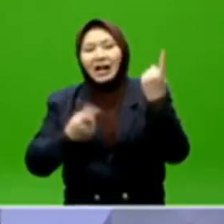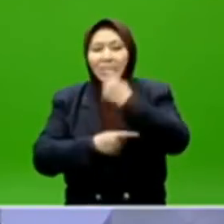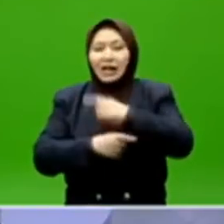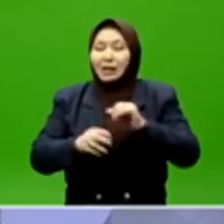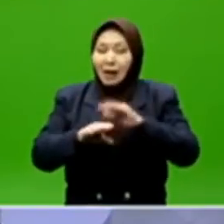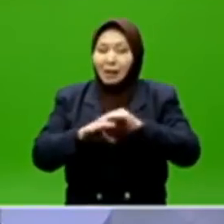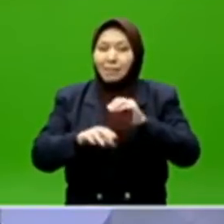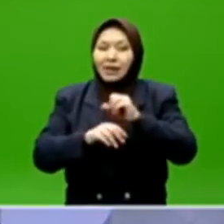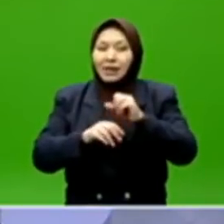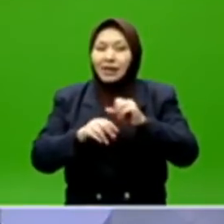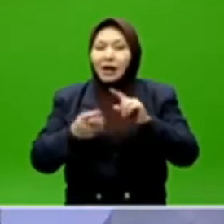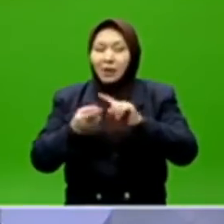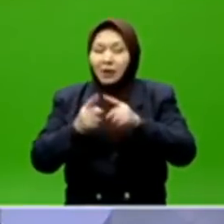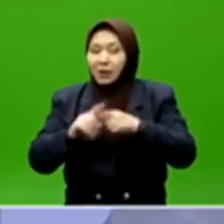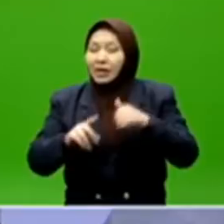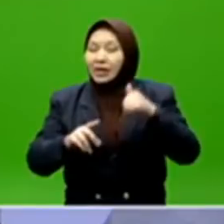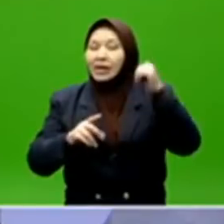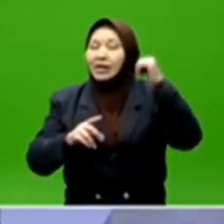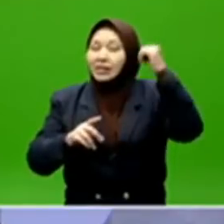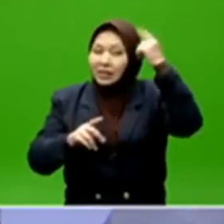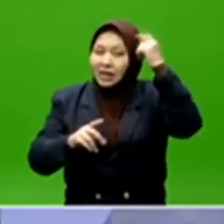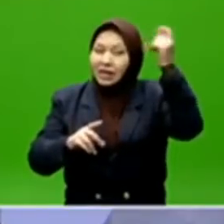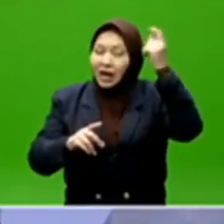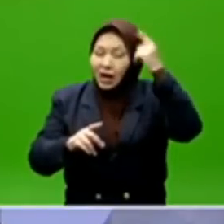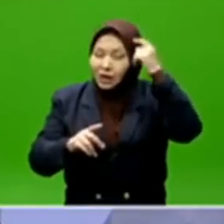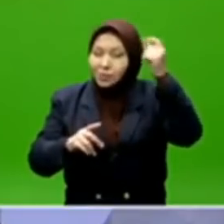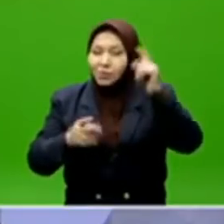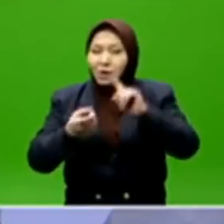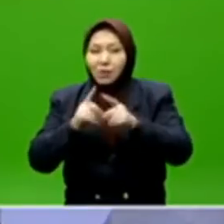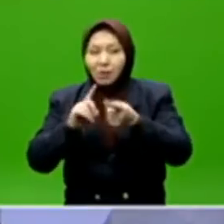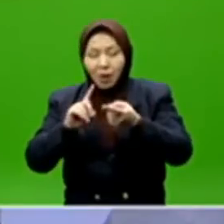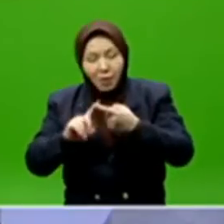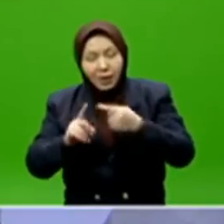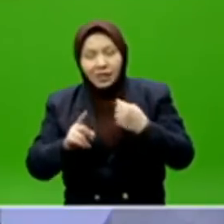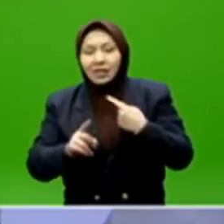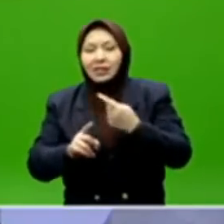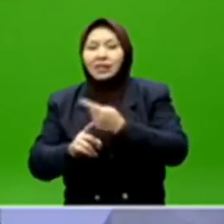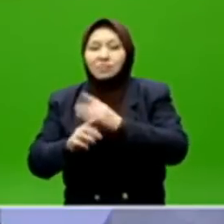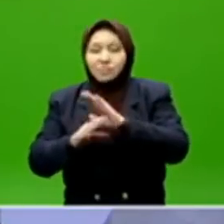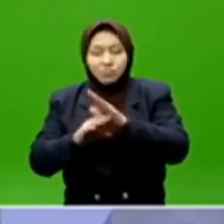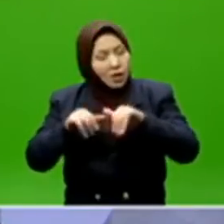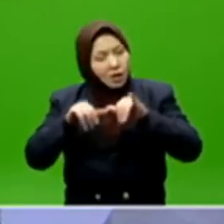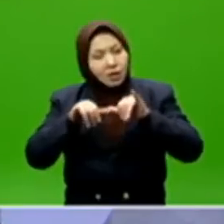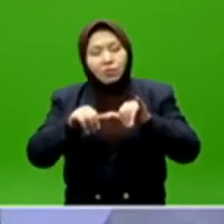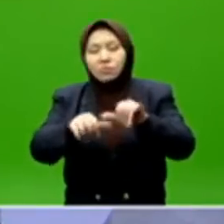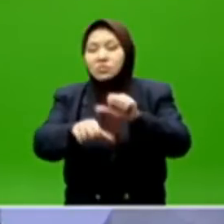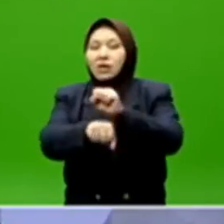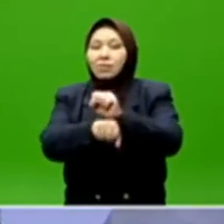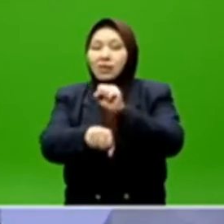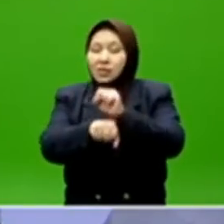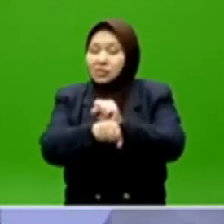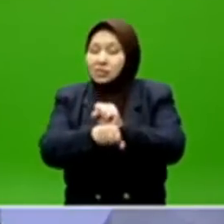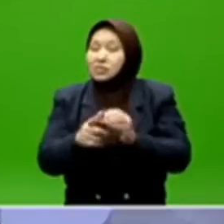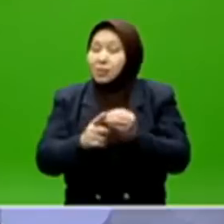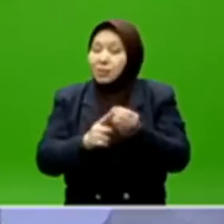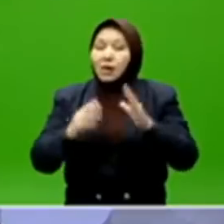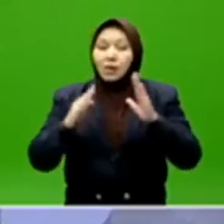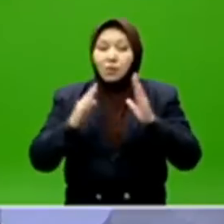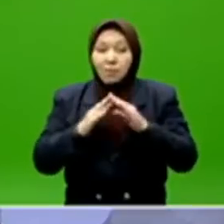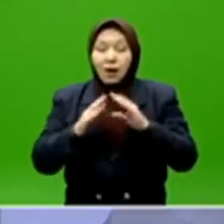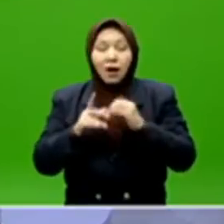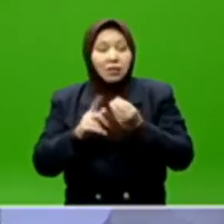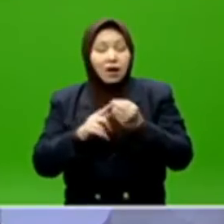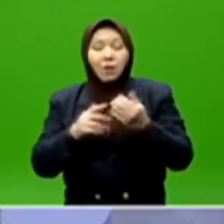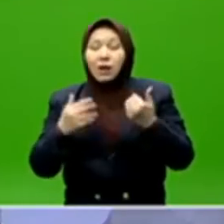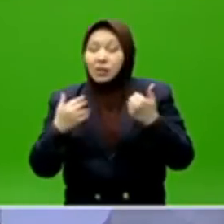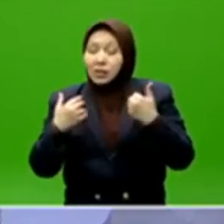kita di Kelantan, ya, di Terengganu, Kedah ya, Perlis, selamat memulakan Johor, hari kerja. Teruskan bekerja sama ada di rumah dan kalau